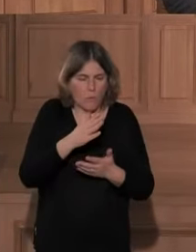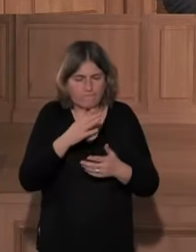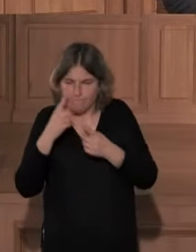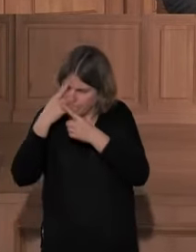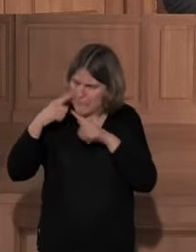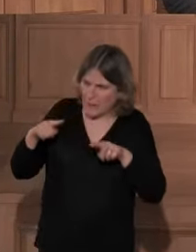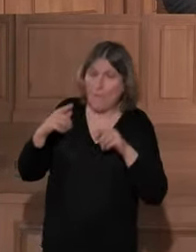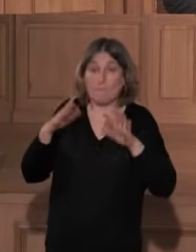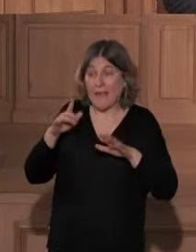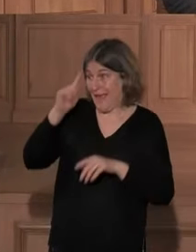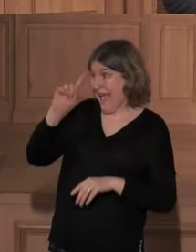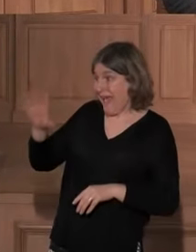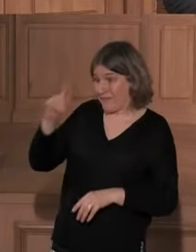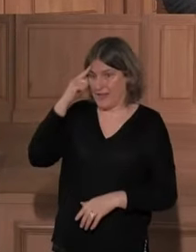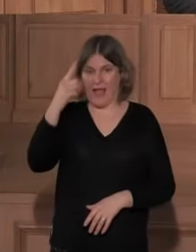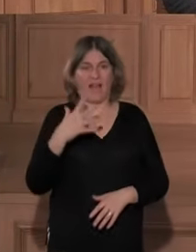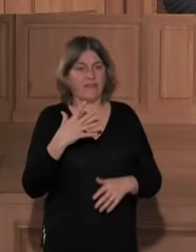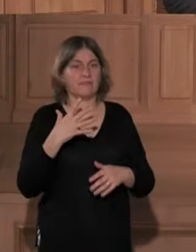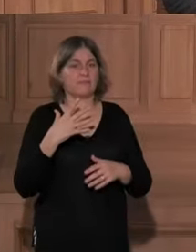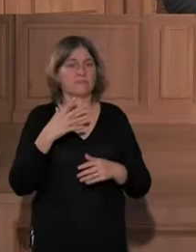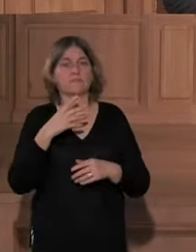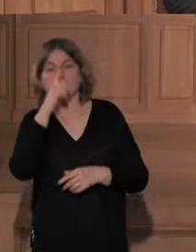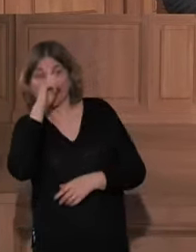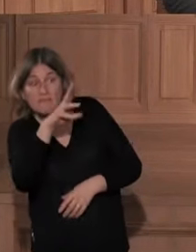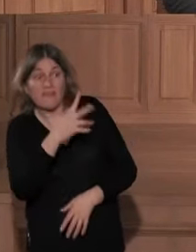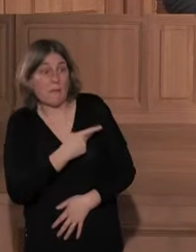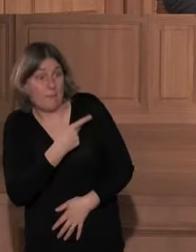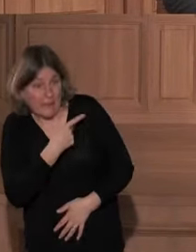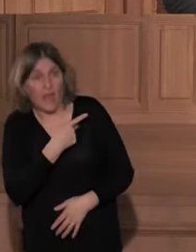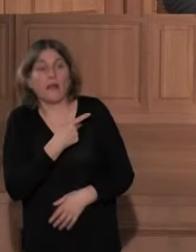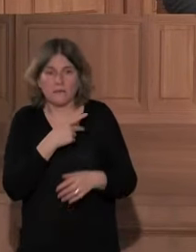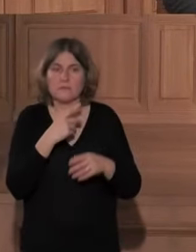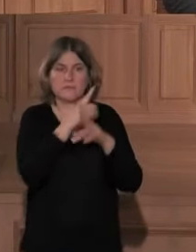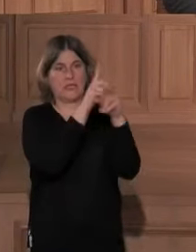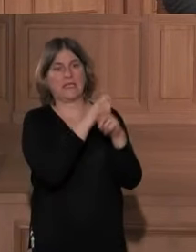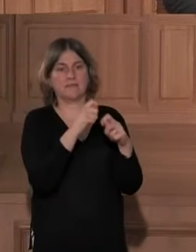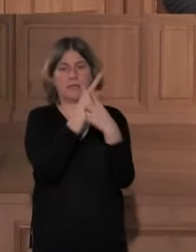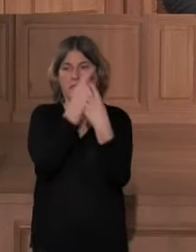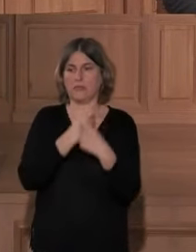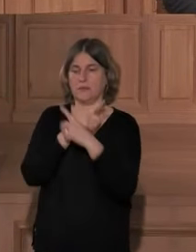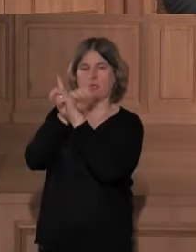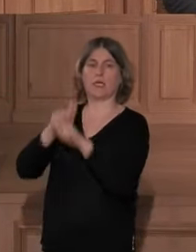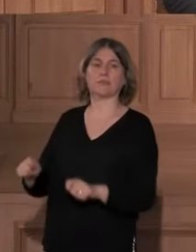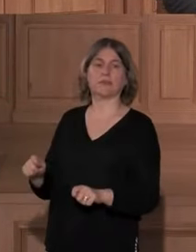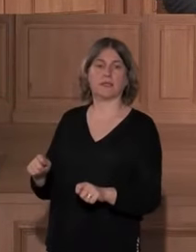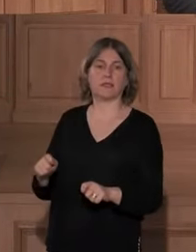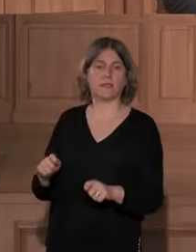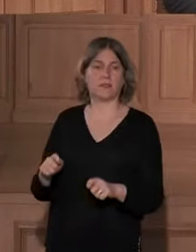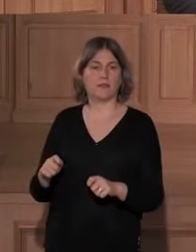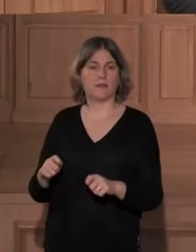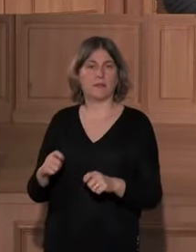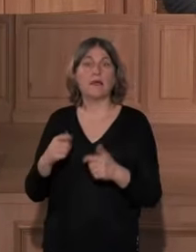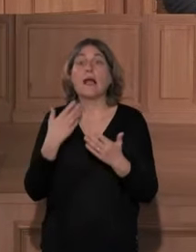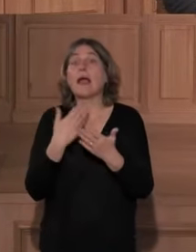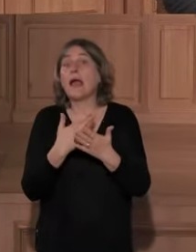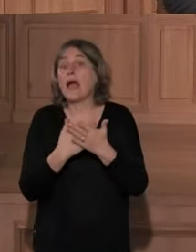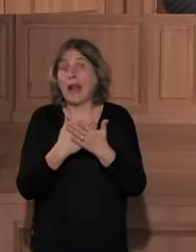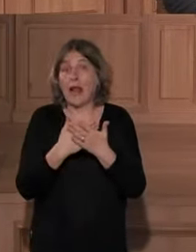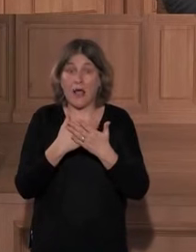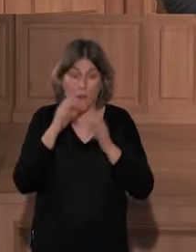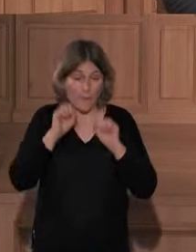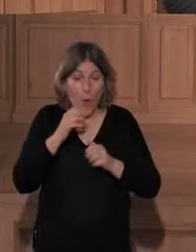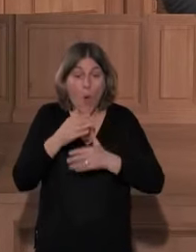respecte la vie de chacun, la vie médicale, la vie paramédicale. Et l'action, elle n'est positive d'ailleurs que dans le contrat, que dans le débat